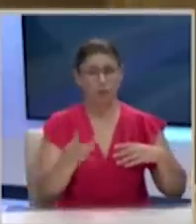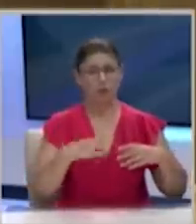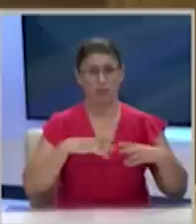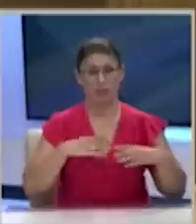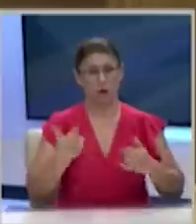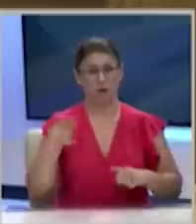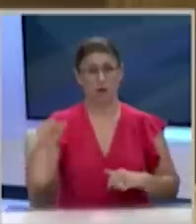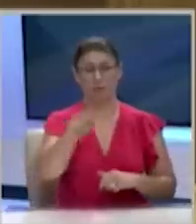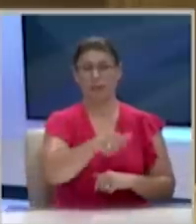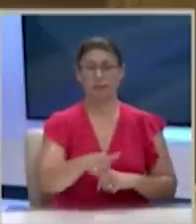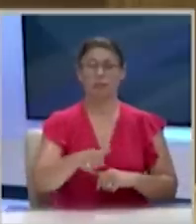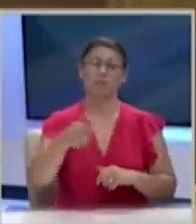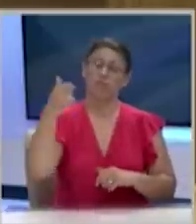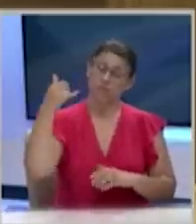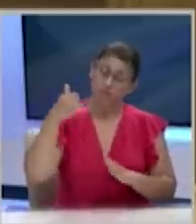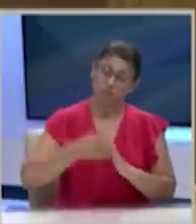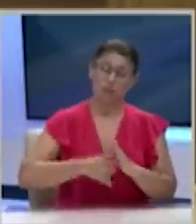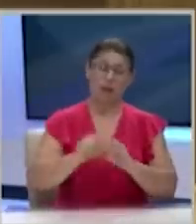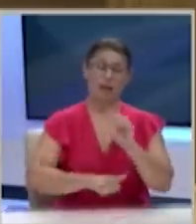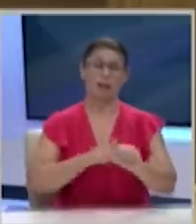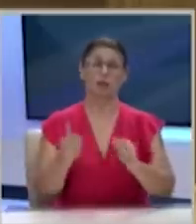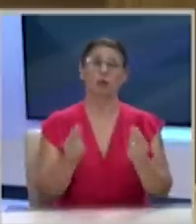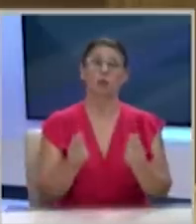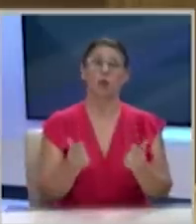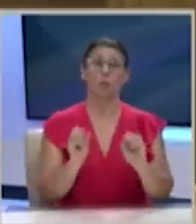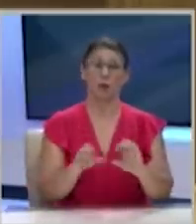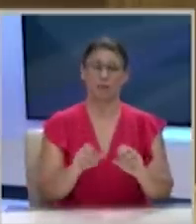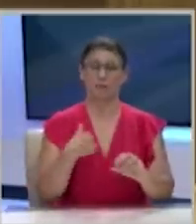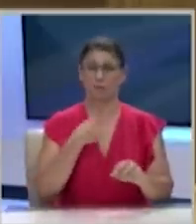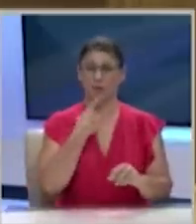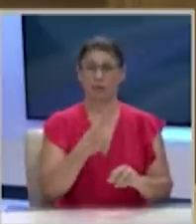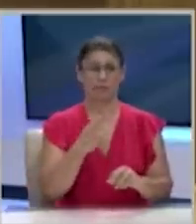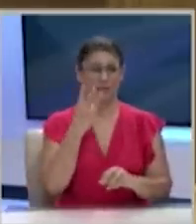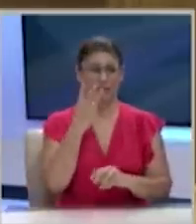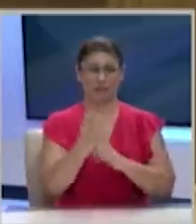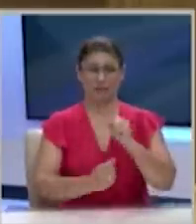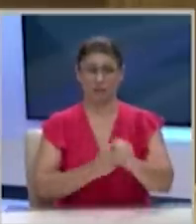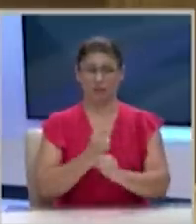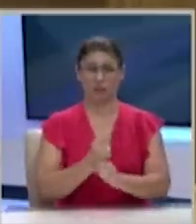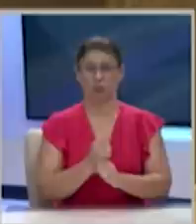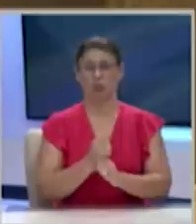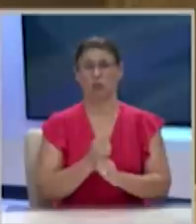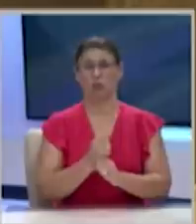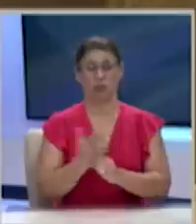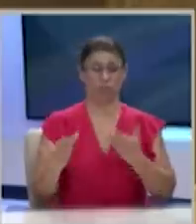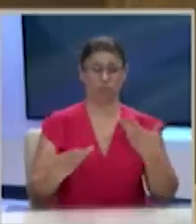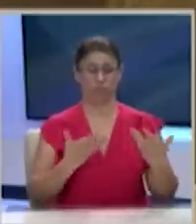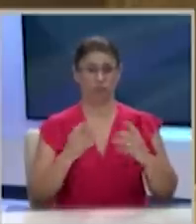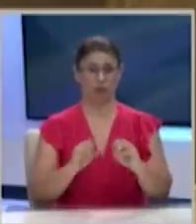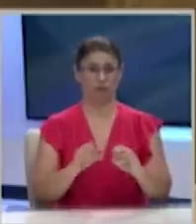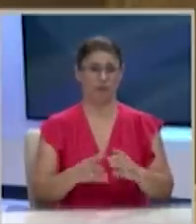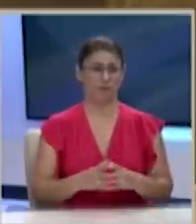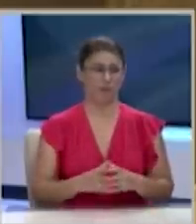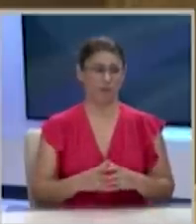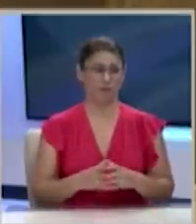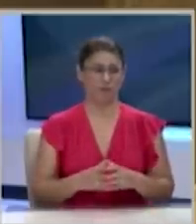να υπάρξει ριζική αλλαγή στον τρόπο της εκπαίδευσης. Εμείς μιλάμε για τρίχρονη και σύγχρονη εκπαίδευση, να χορηγηθούν,